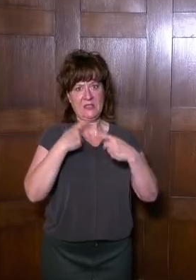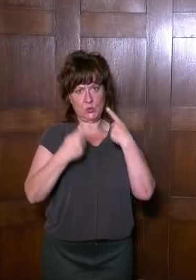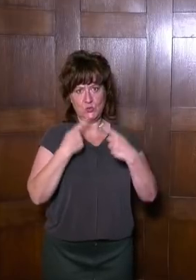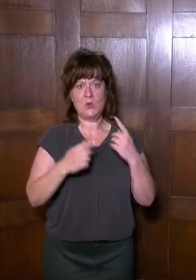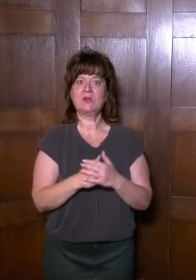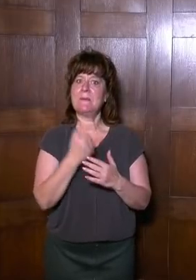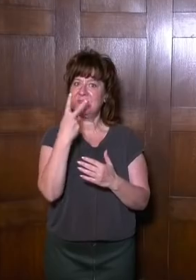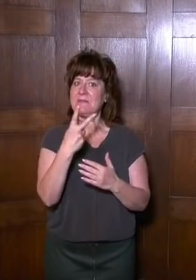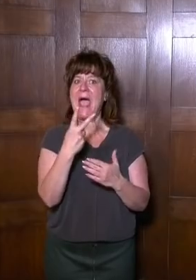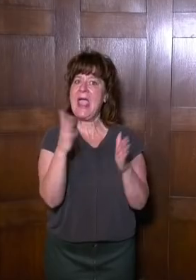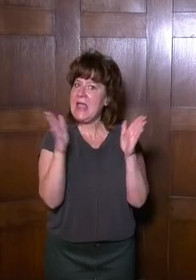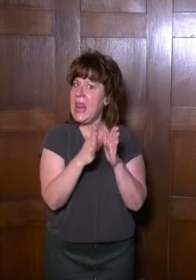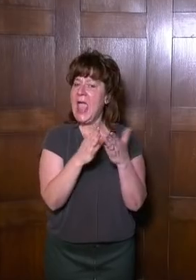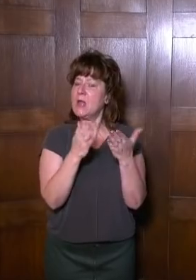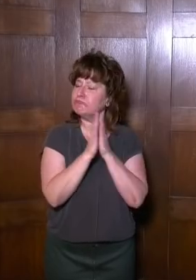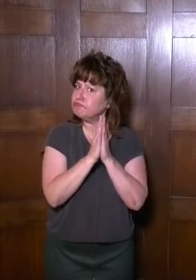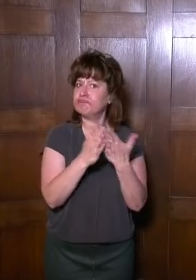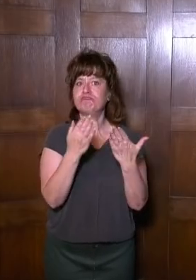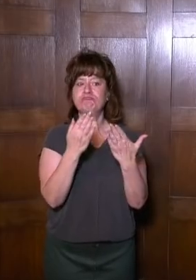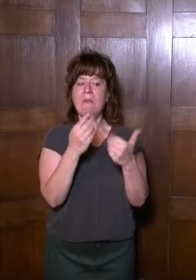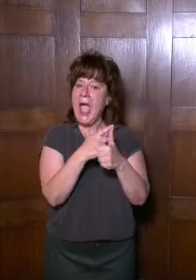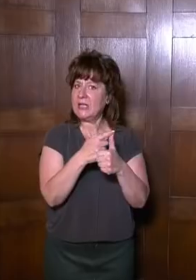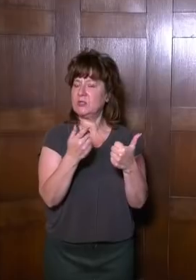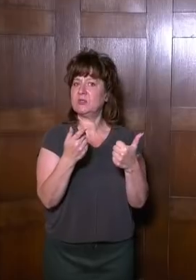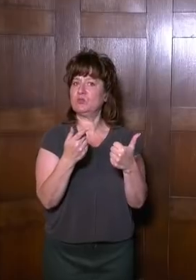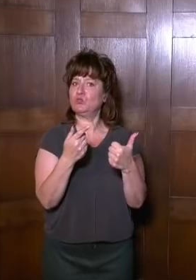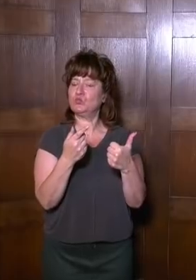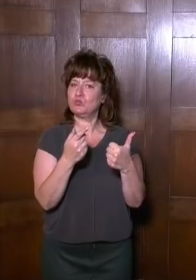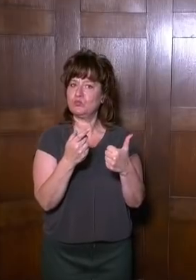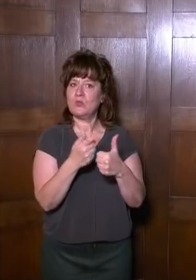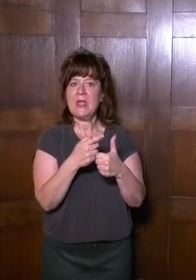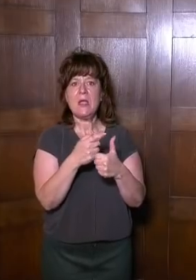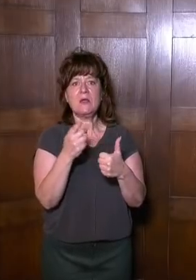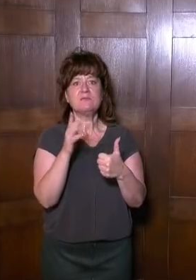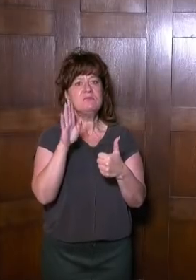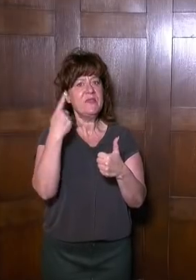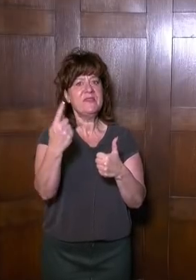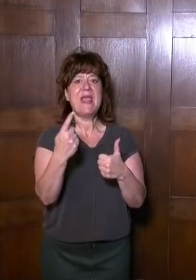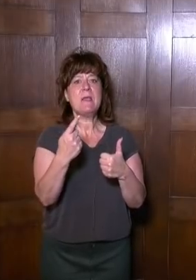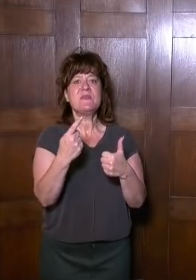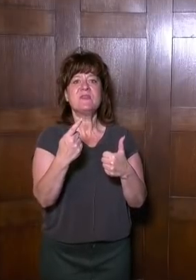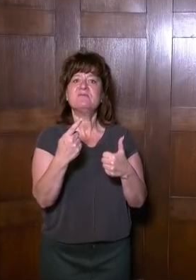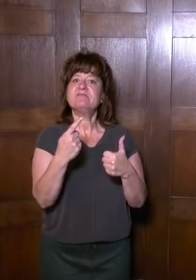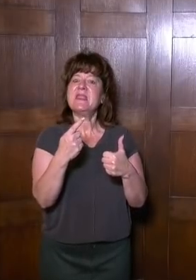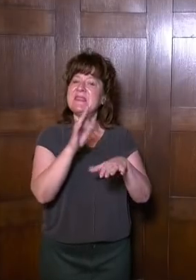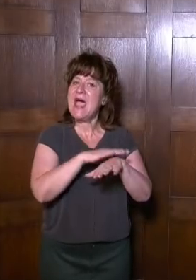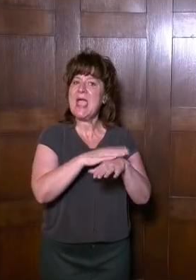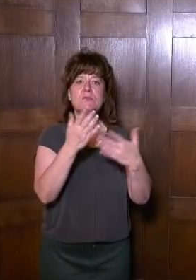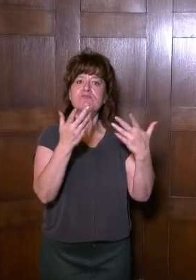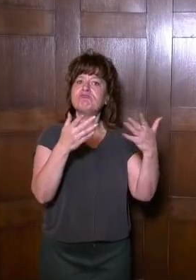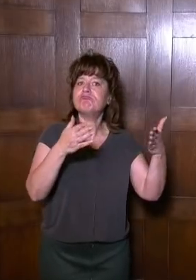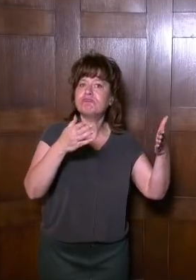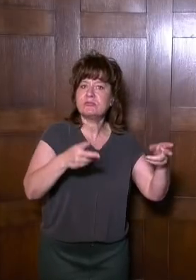Herrn Ministerpräsidenten. Ein Anliegen, Sie haben sich ja in der Zeit, wo es um die Gastronomen ging, auch in